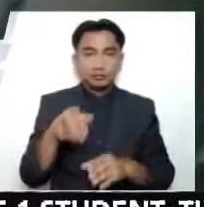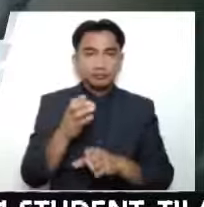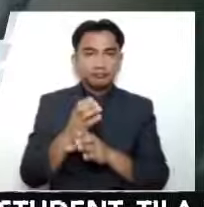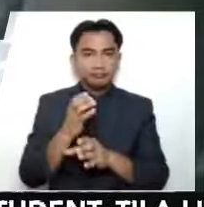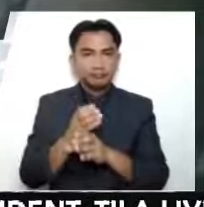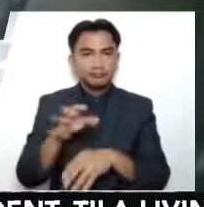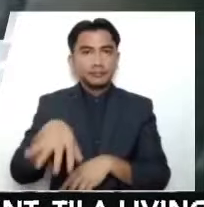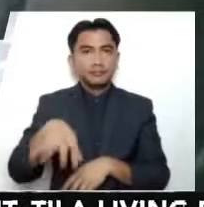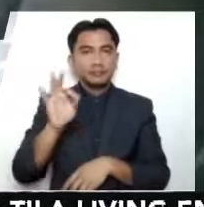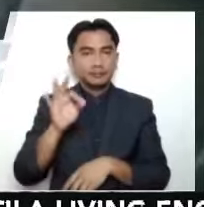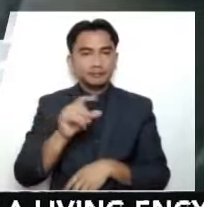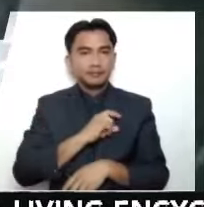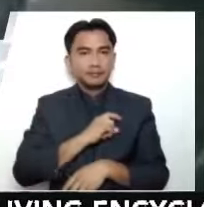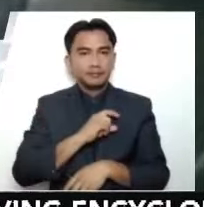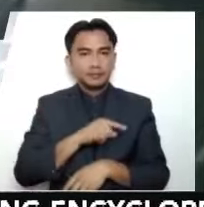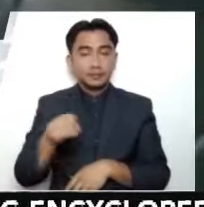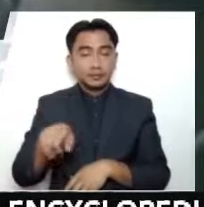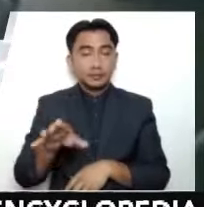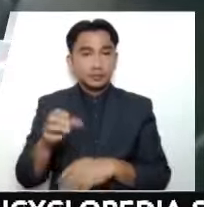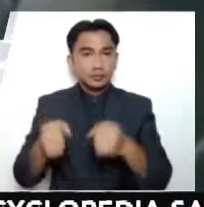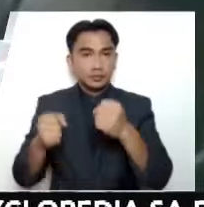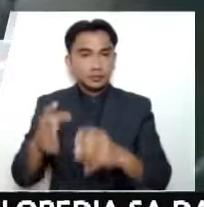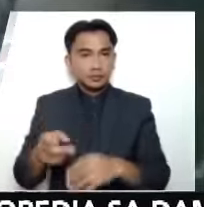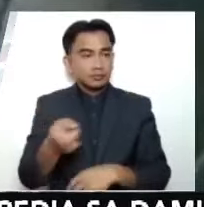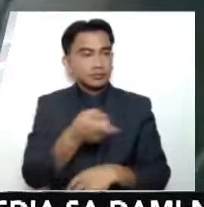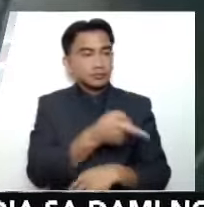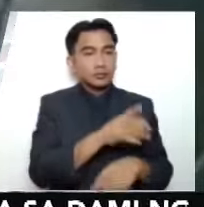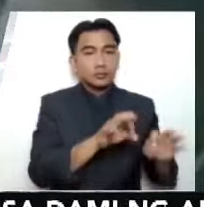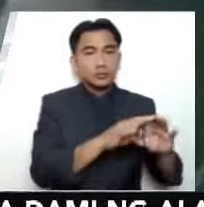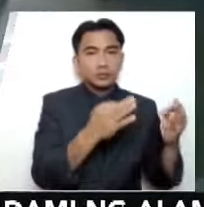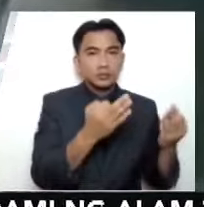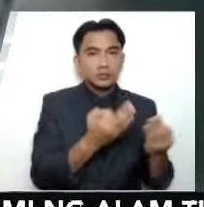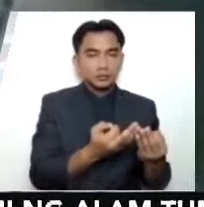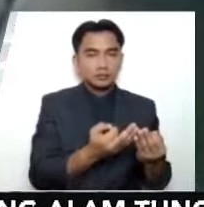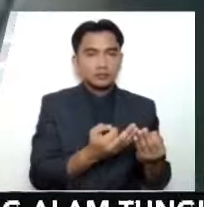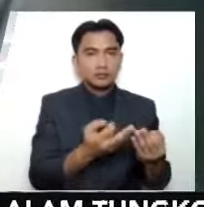ang driver sa pamilya ng biktima na maayos na ang lagay.